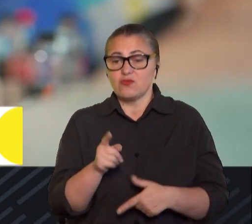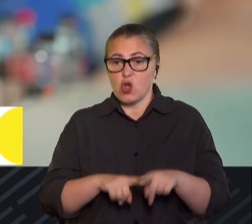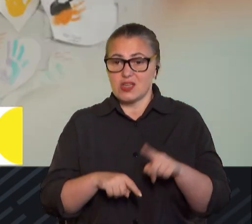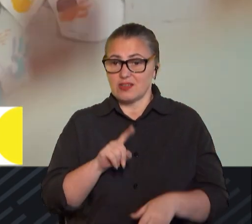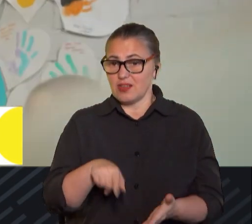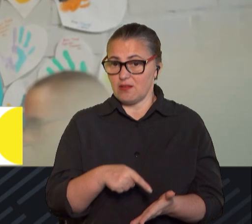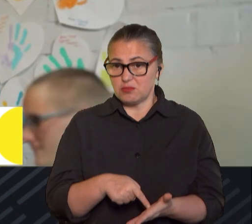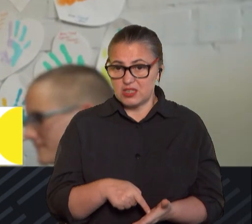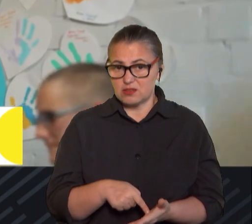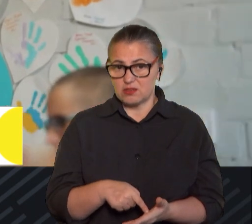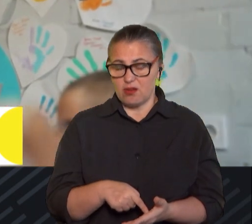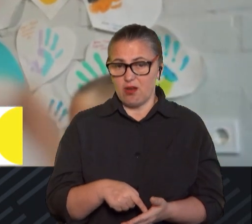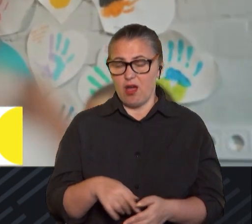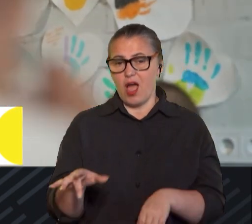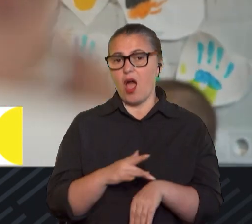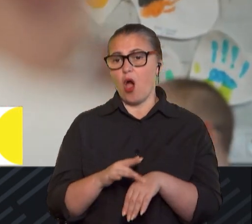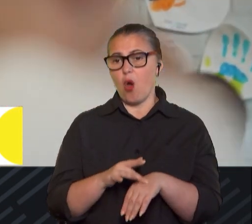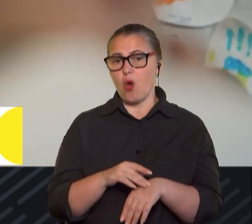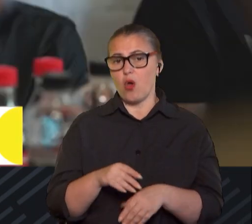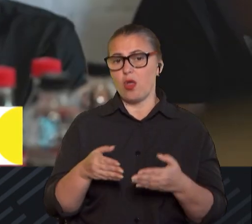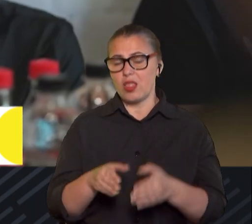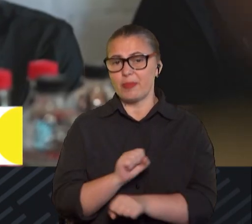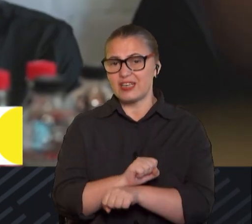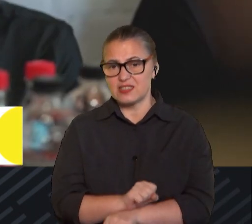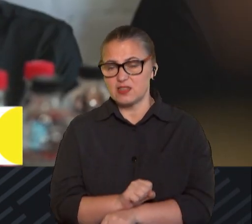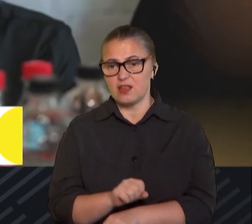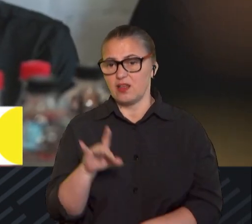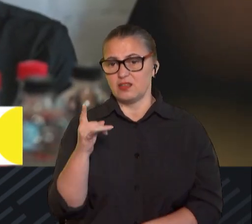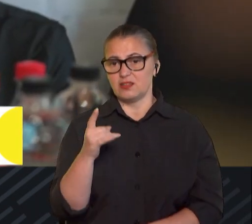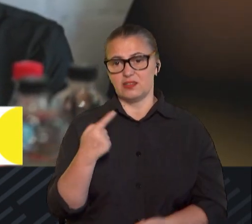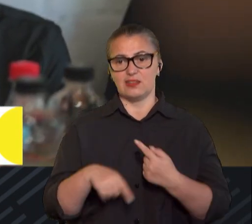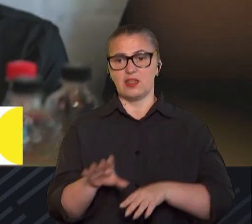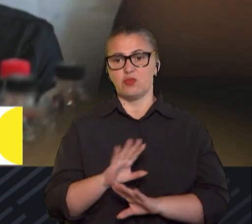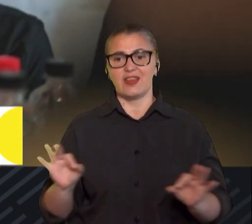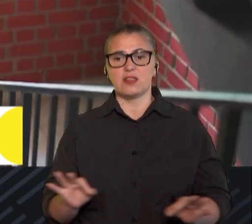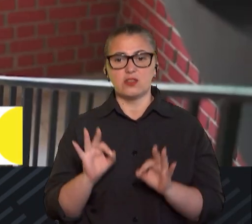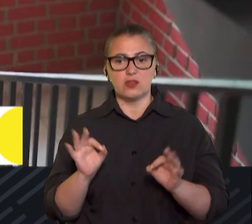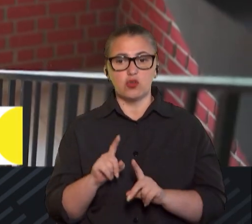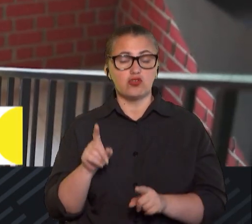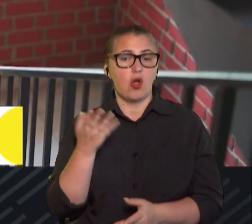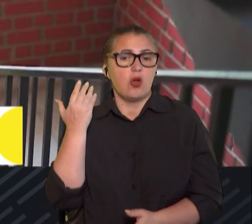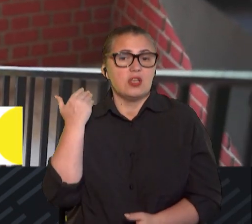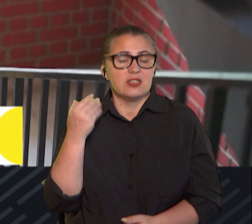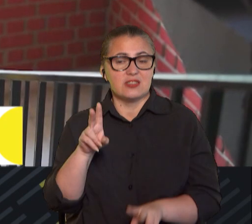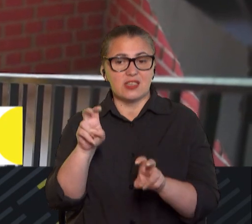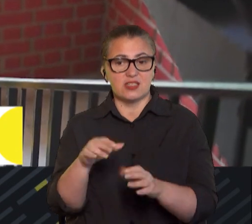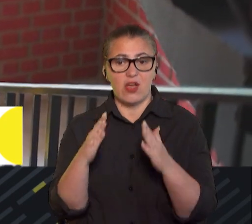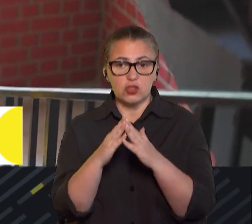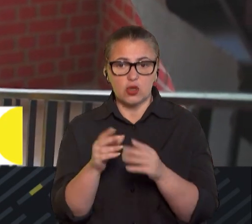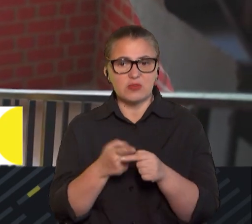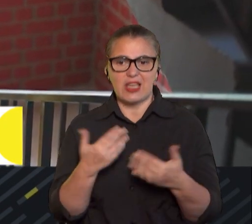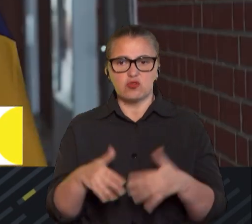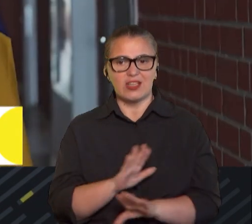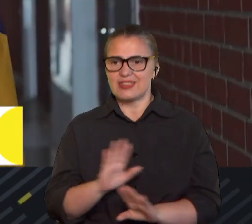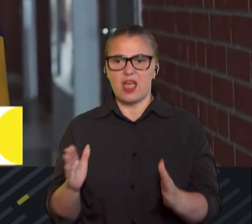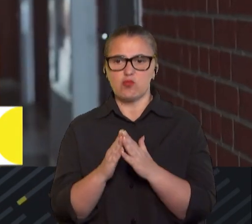місто – Гола пристань, наприклад, так, вона вже не повернеться ніколи. Те, що вона колись називала домом, це вже не дом,